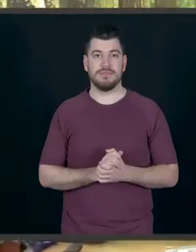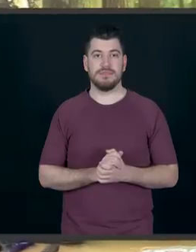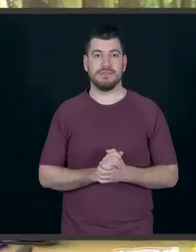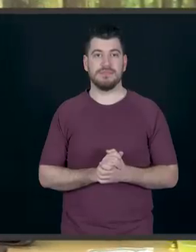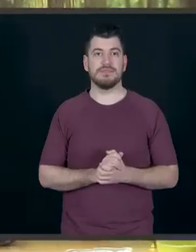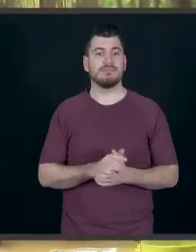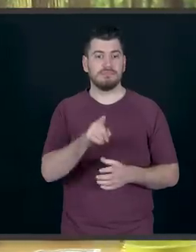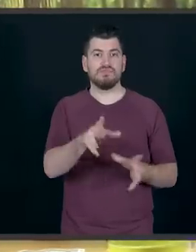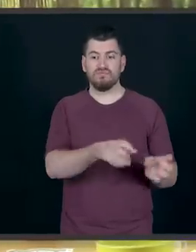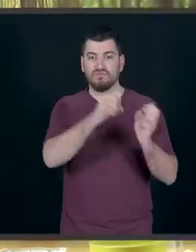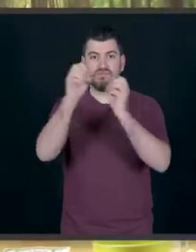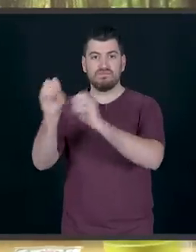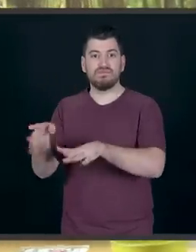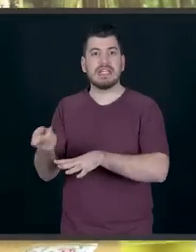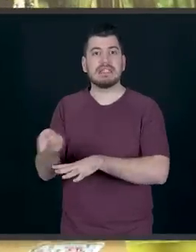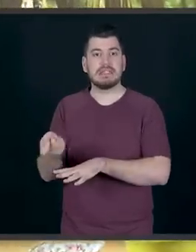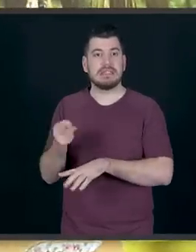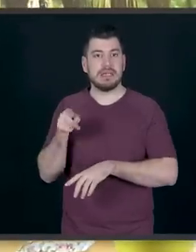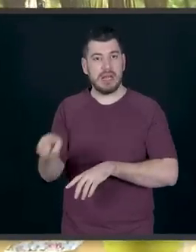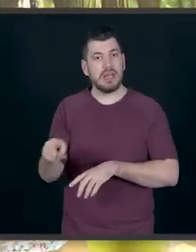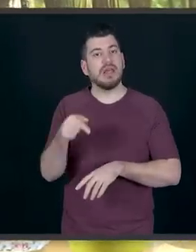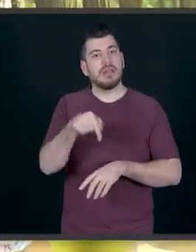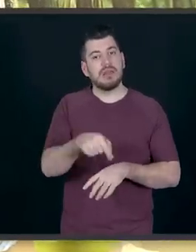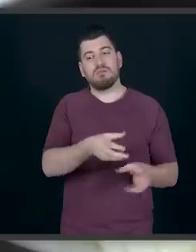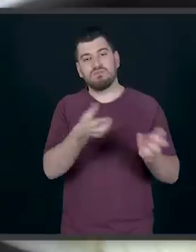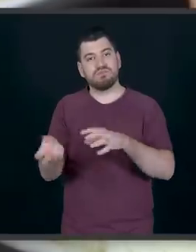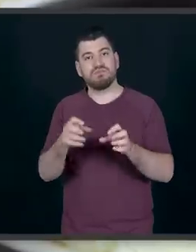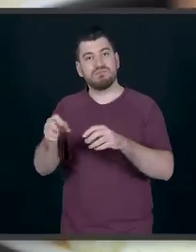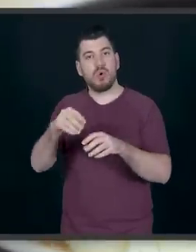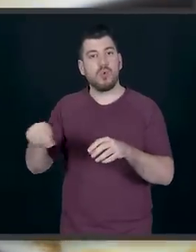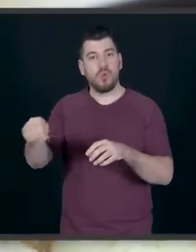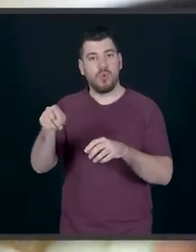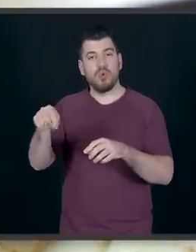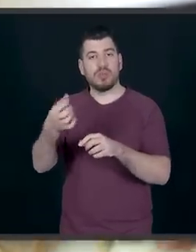Λοιπόν, έτσι όπως είναι, παίρνω ένα τηγανάκι και ρίχνω μέσα τα κρουτών.